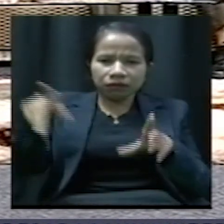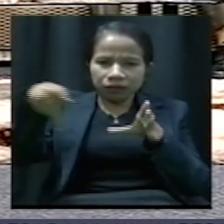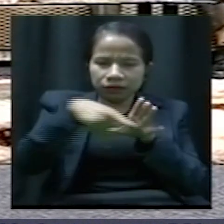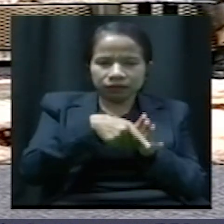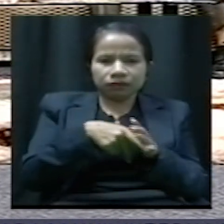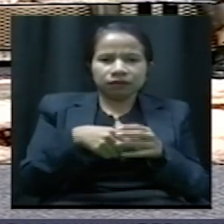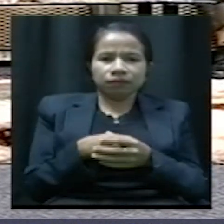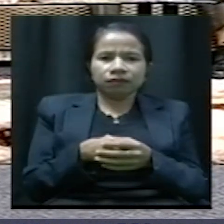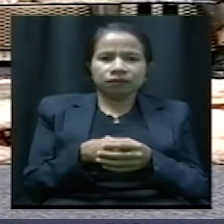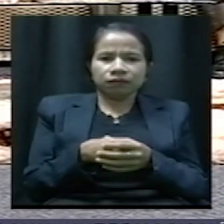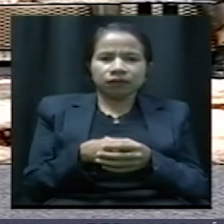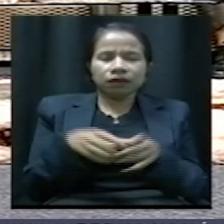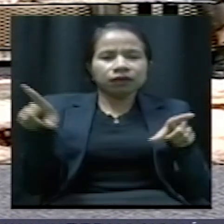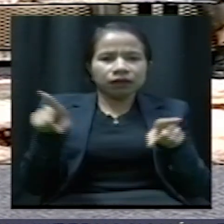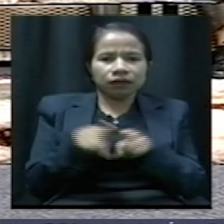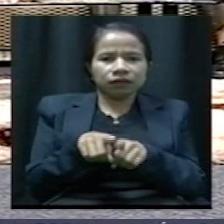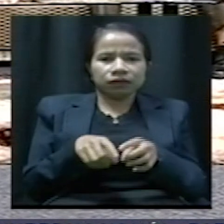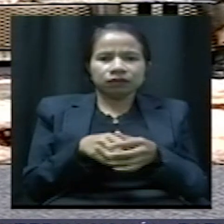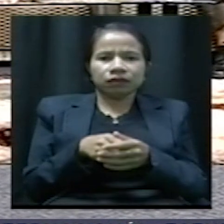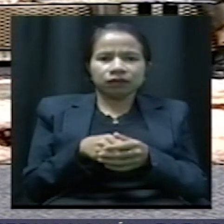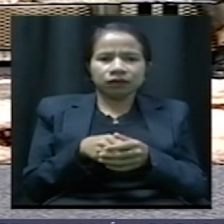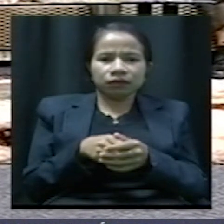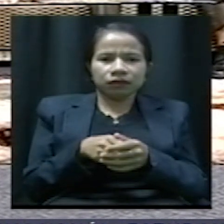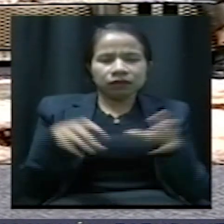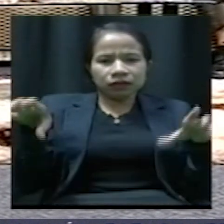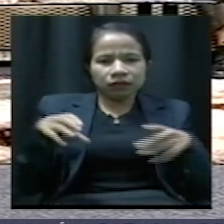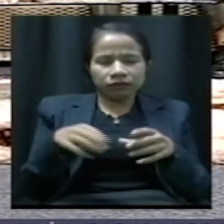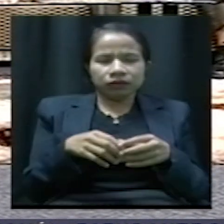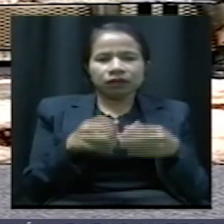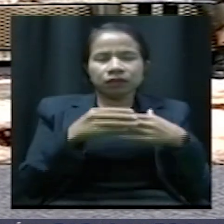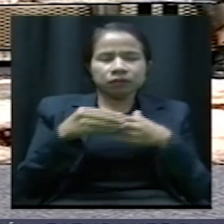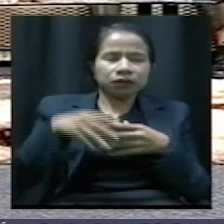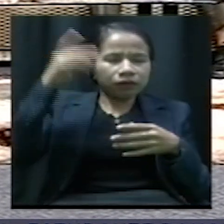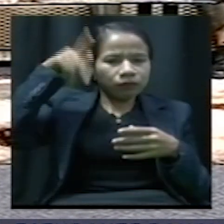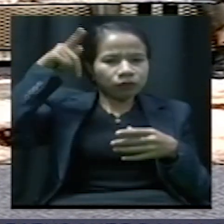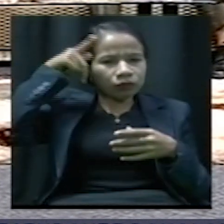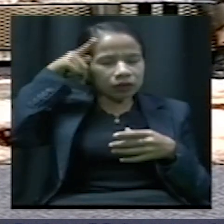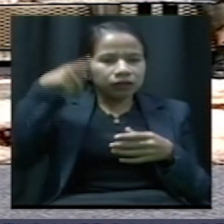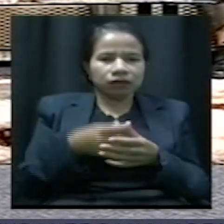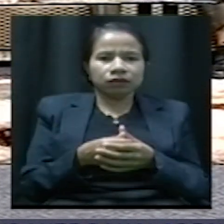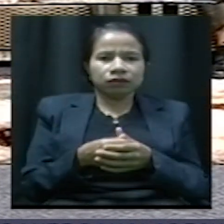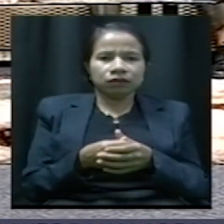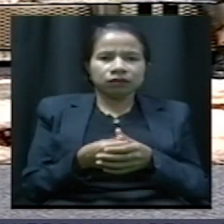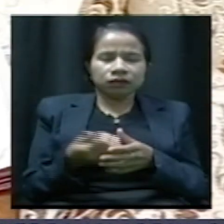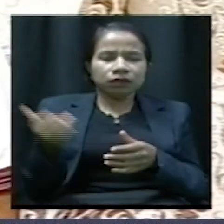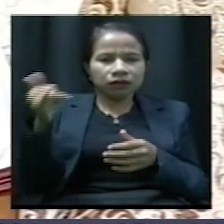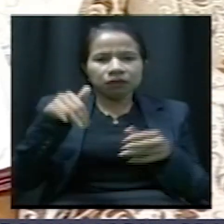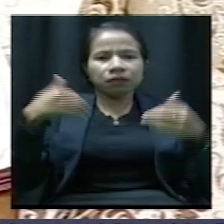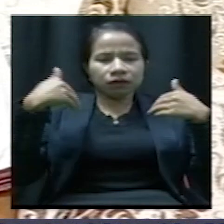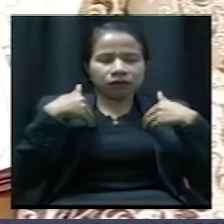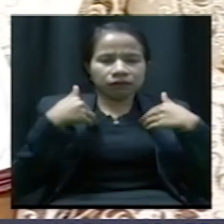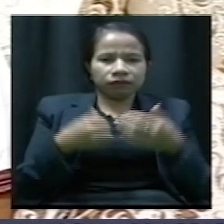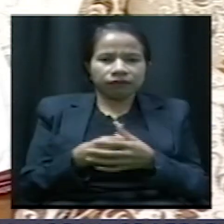parte iha ne ba atibu hanesan sistema ili liu itenia politiku sira ni bemak iha